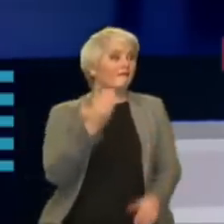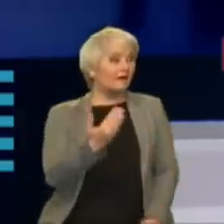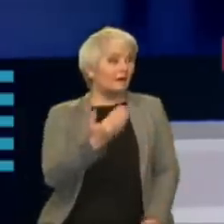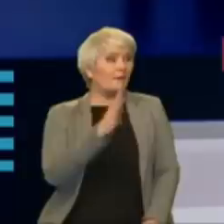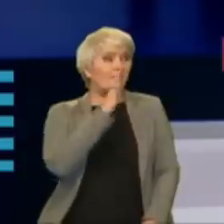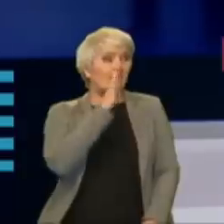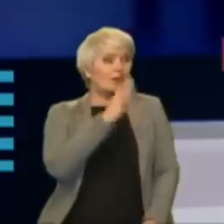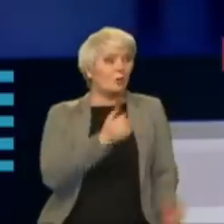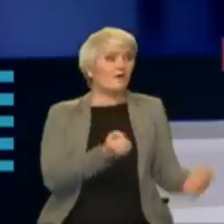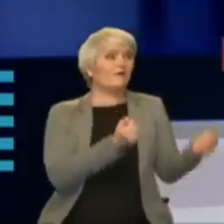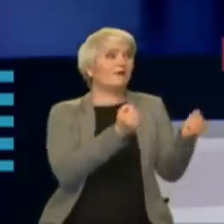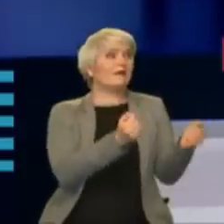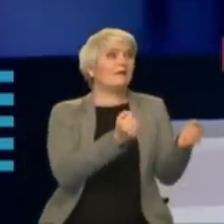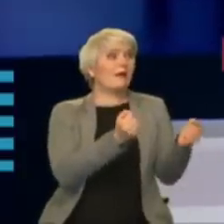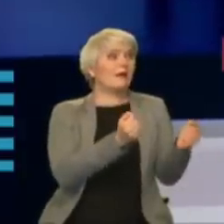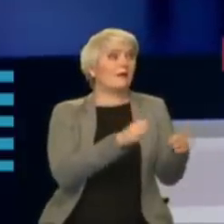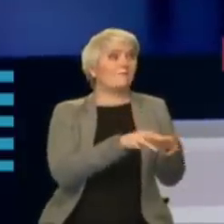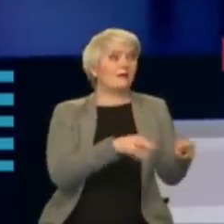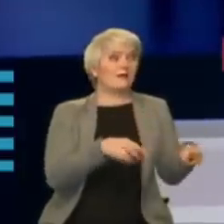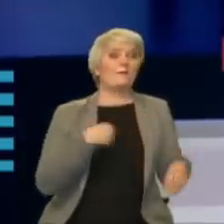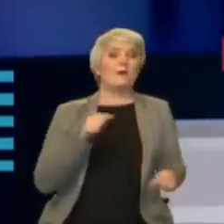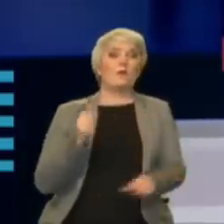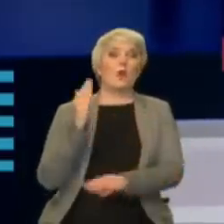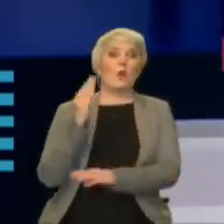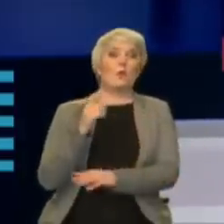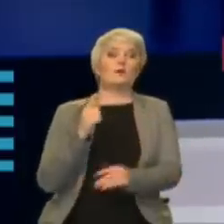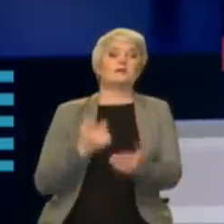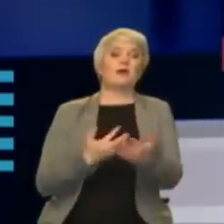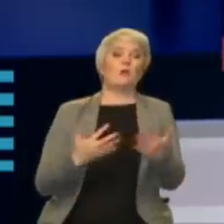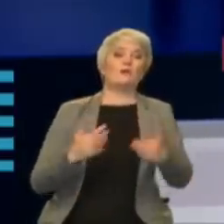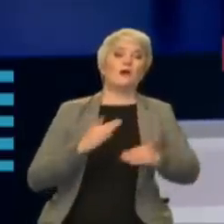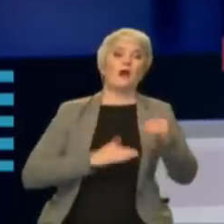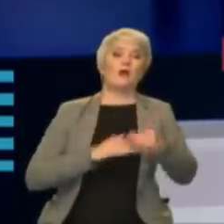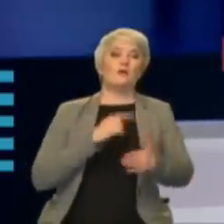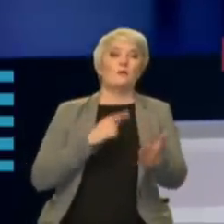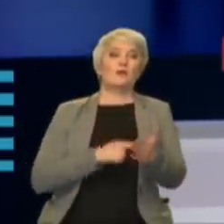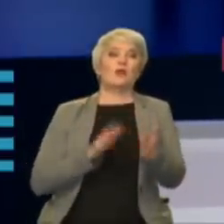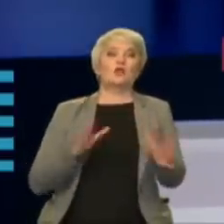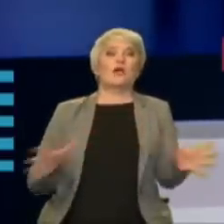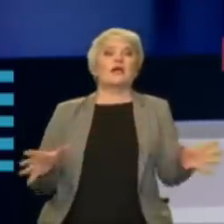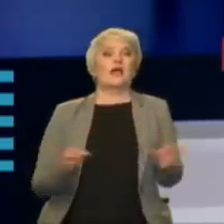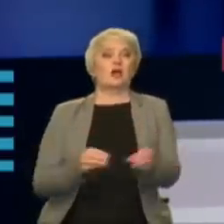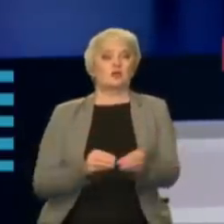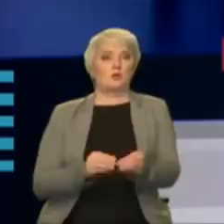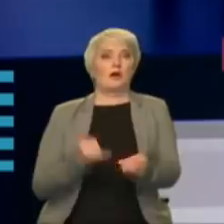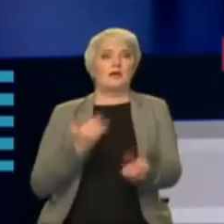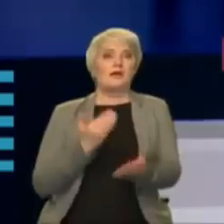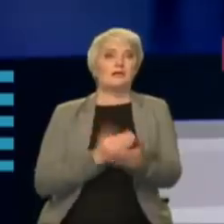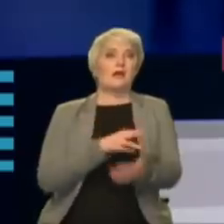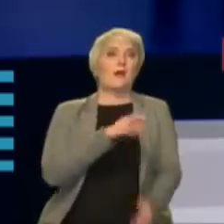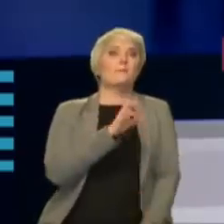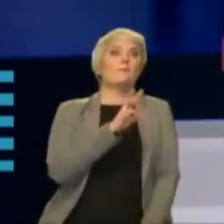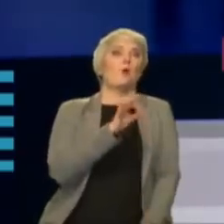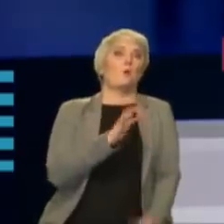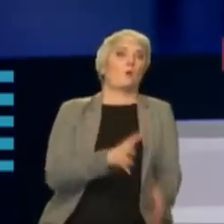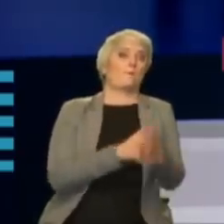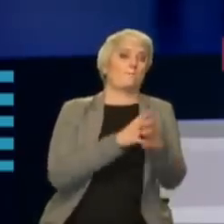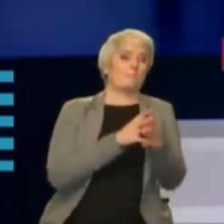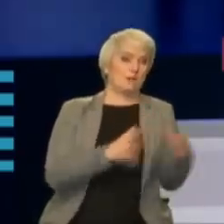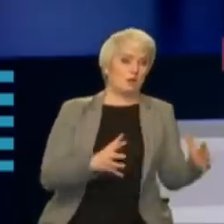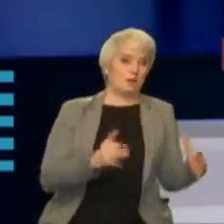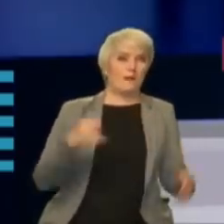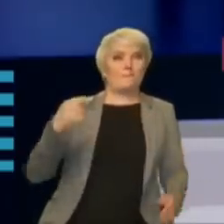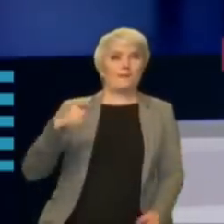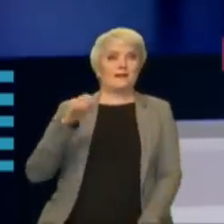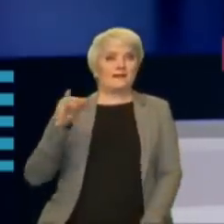років тримали міністра на посаді. Ми могли голосувати за будь-які кадрові питання лише разом. Зараз є монобільшість, і президент Зеленський